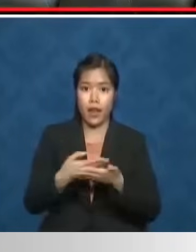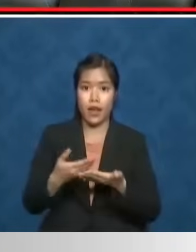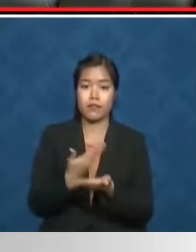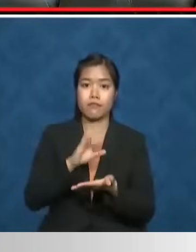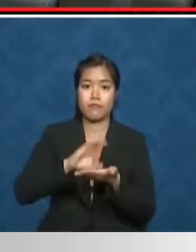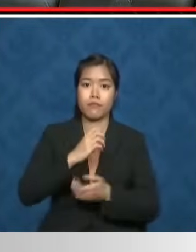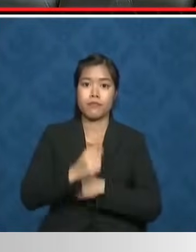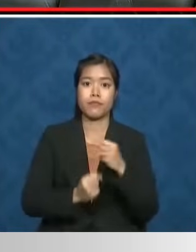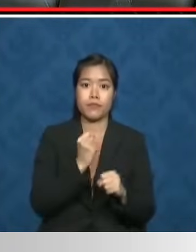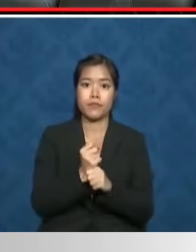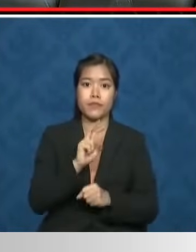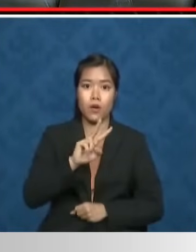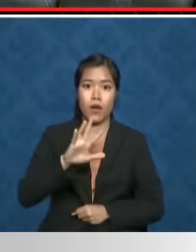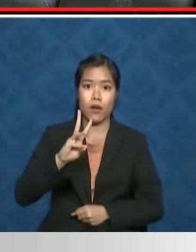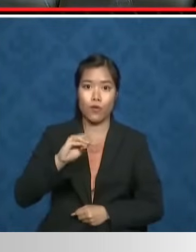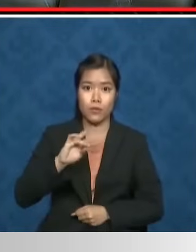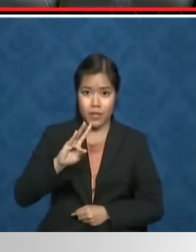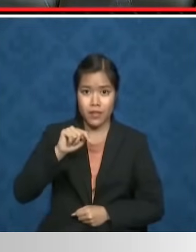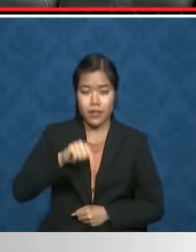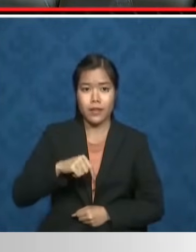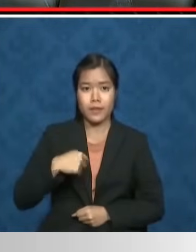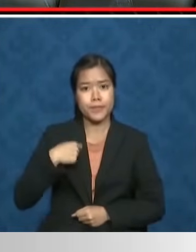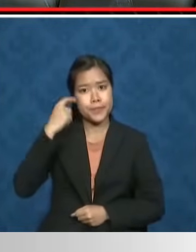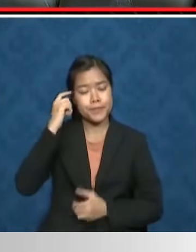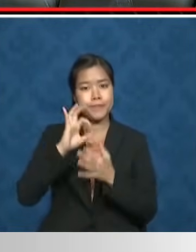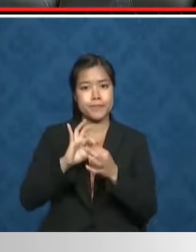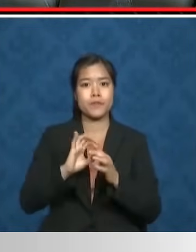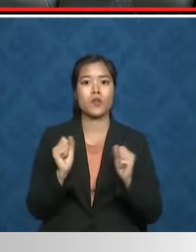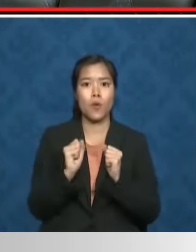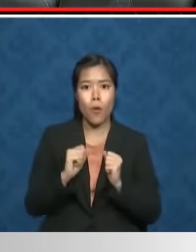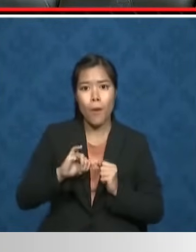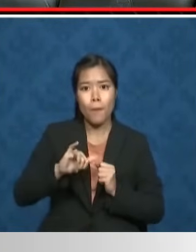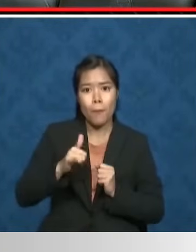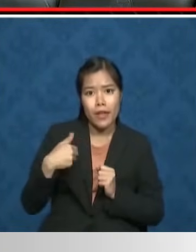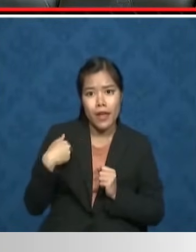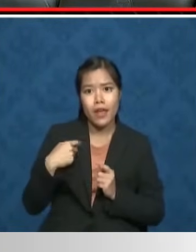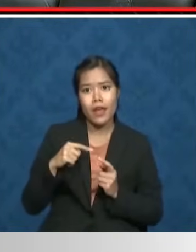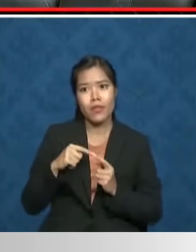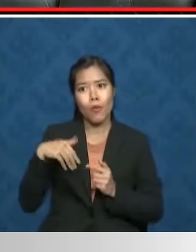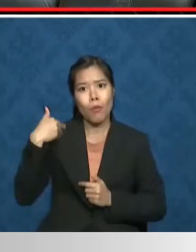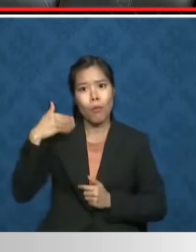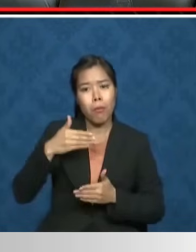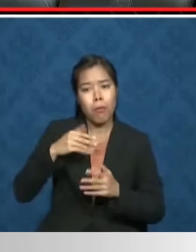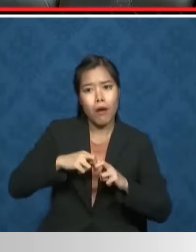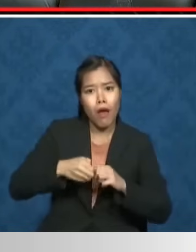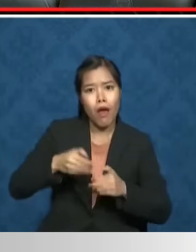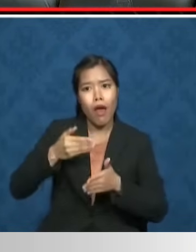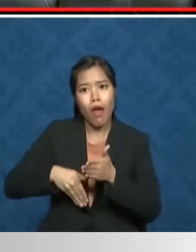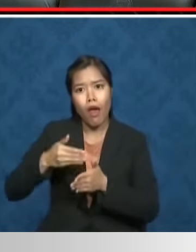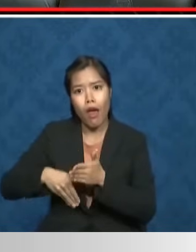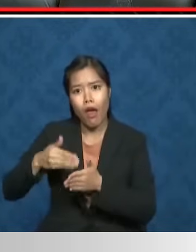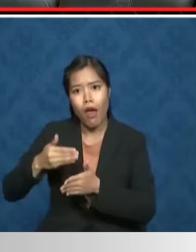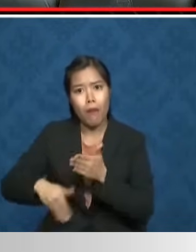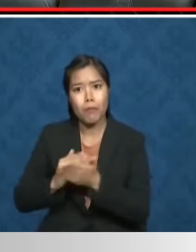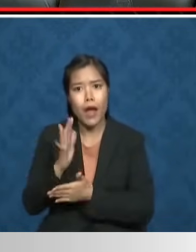วันนี้นะครับผมพบกลัวเหลือเกินครับว่าเรือลำนี้จะไม่ถึงฝั่งอาจจะวนอยู่กับที่หรือล่มจมลงกลางทะเลเพ